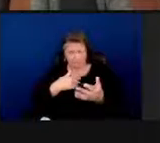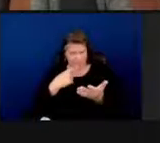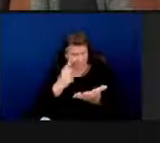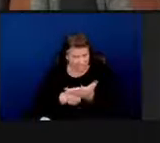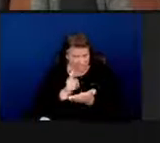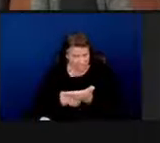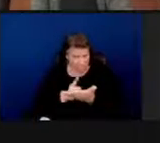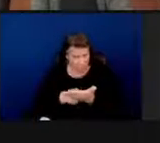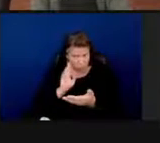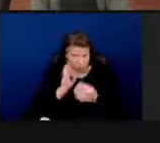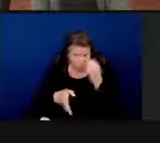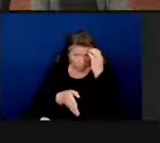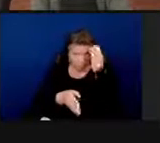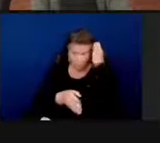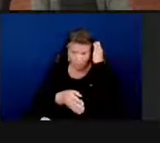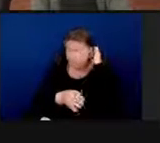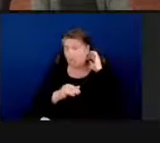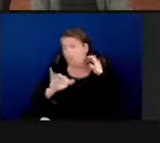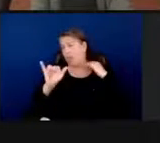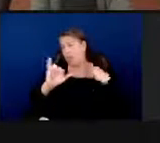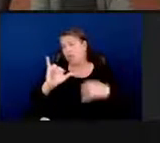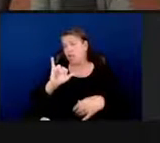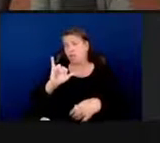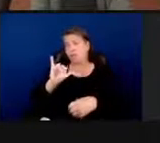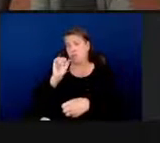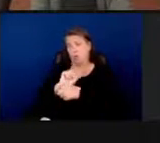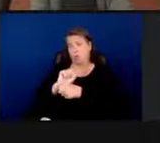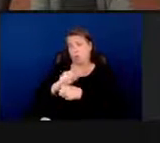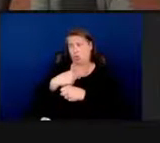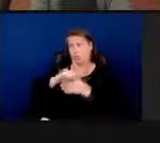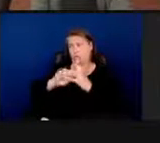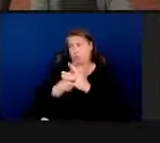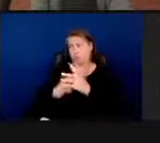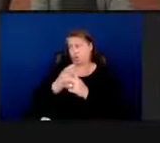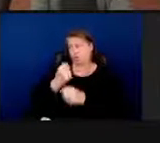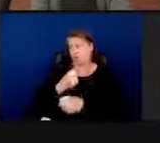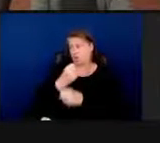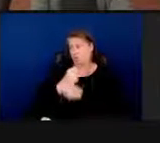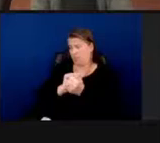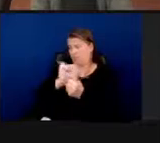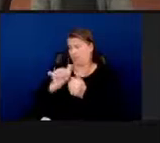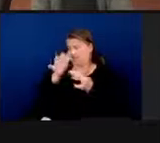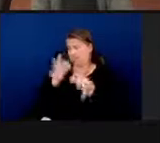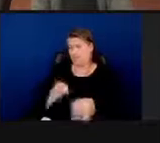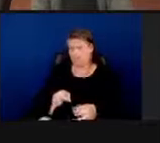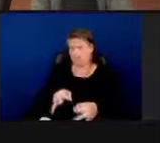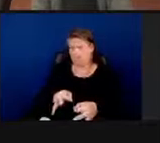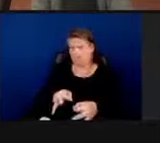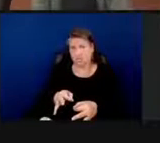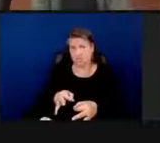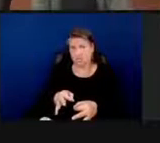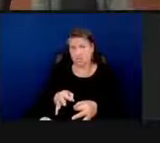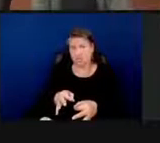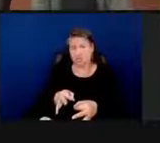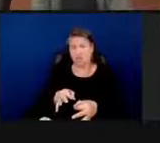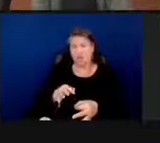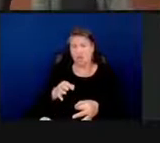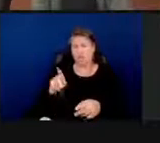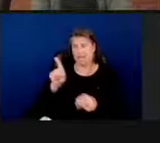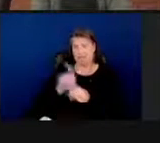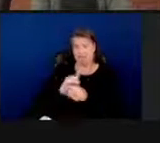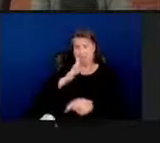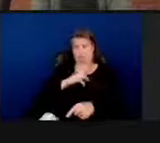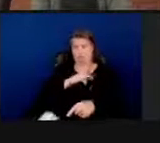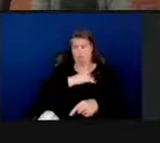هناك اجتماعات لمناقشة هذا الأمر واتخاذ القرار. إذا متى تم اتخاذ